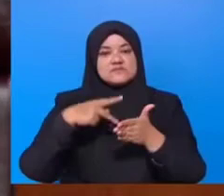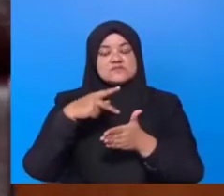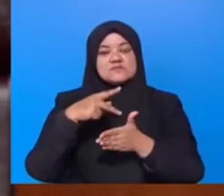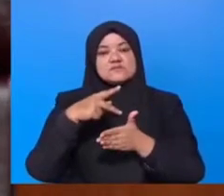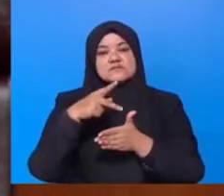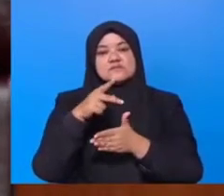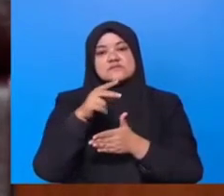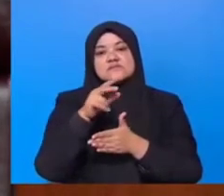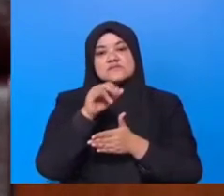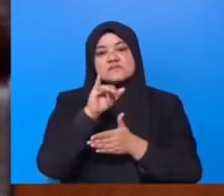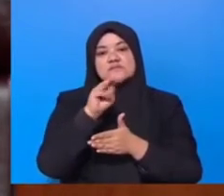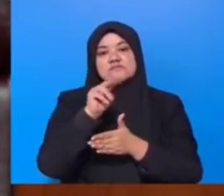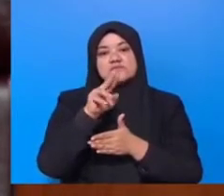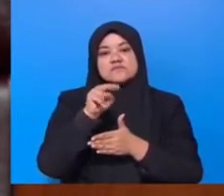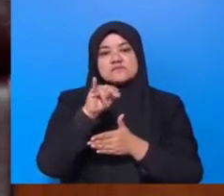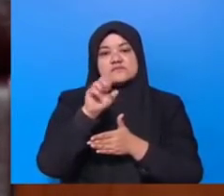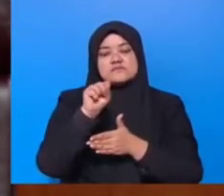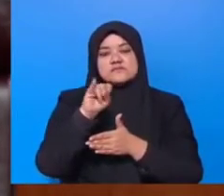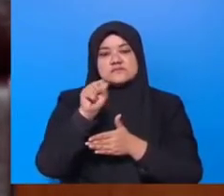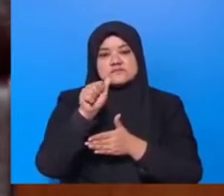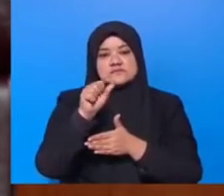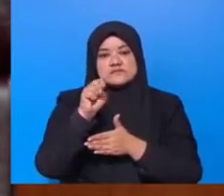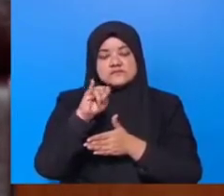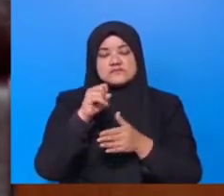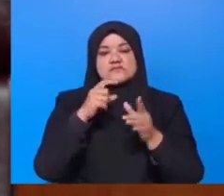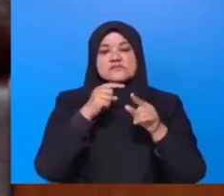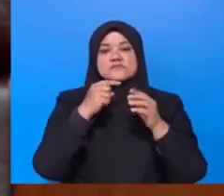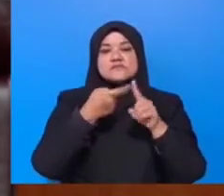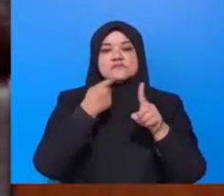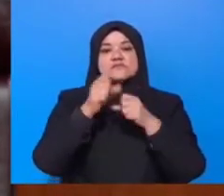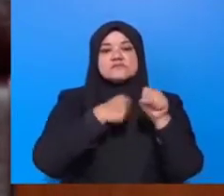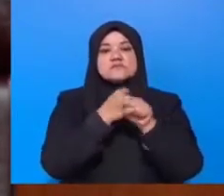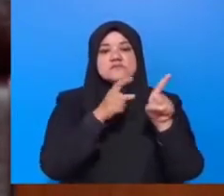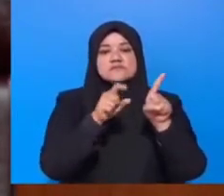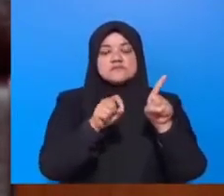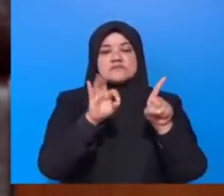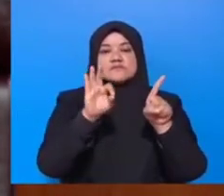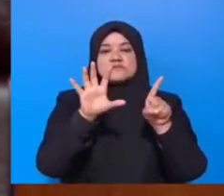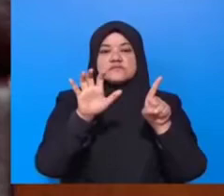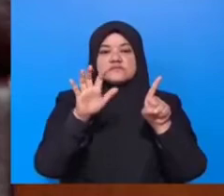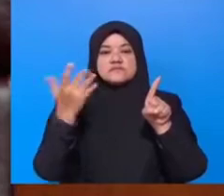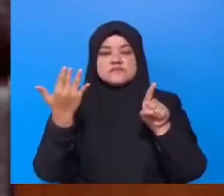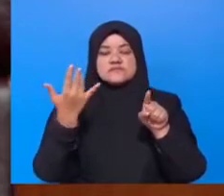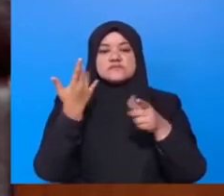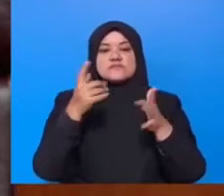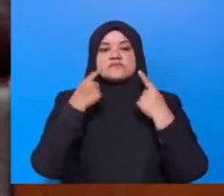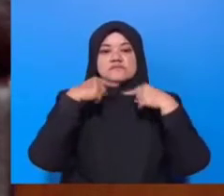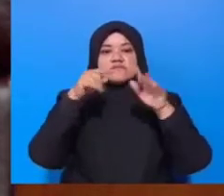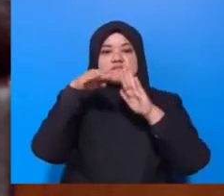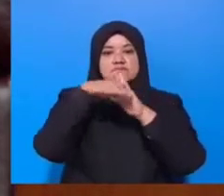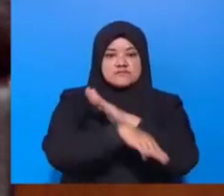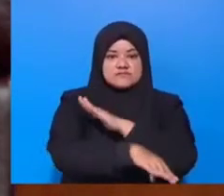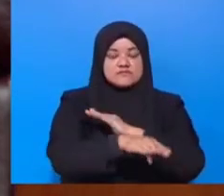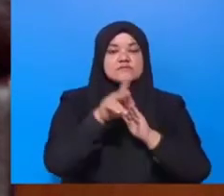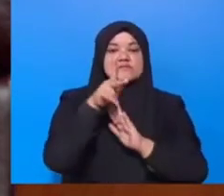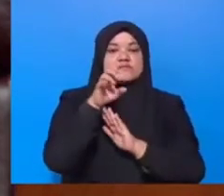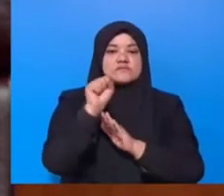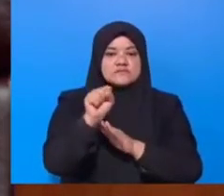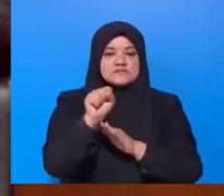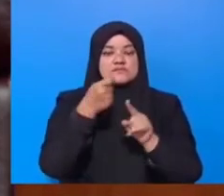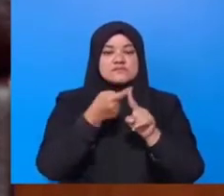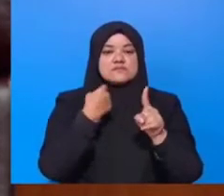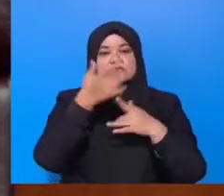kebangsaan Sejak tahun 1950 an telah berjaya menurunkan bilangan cash dan kematian